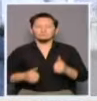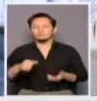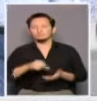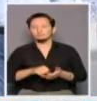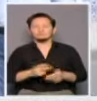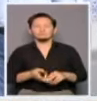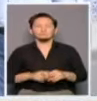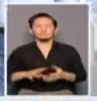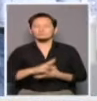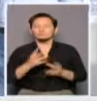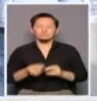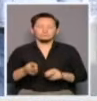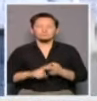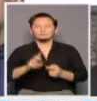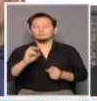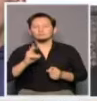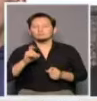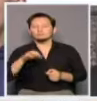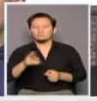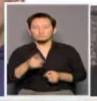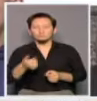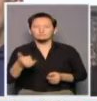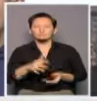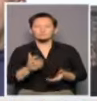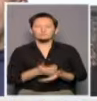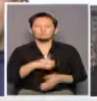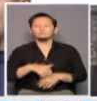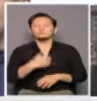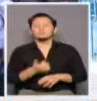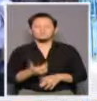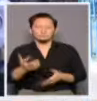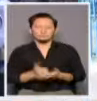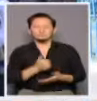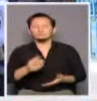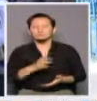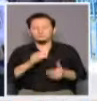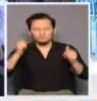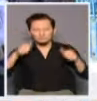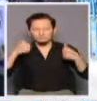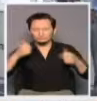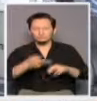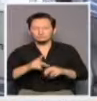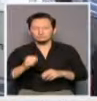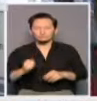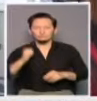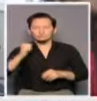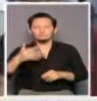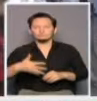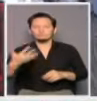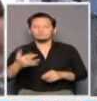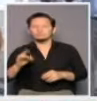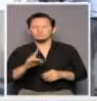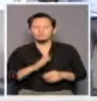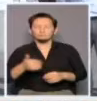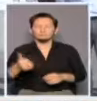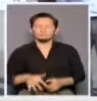В результате состязания Бахтыбек Бектимисов стал обладателем главного приза и выиграл барана. Он поднял гирю 55 раз,